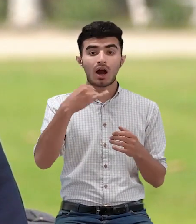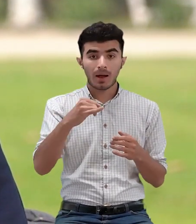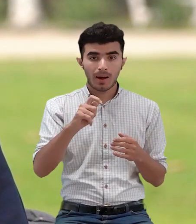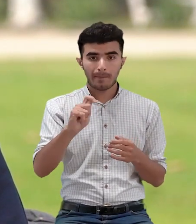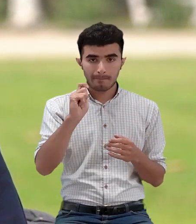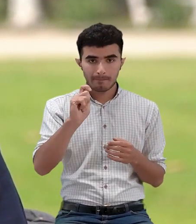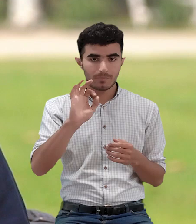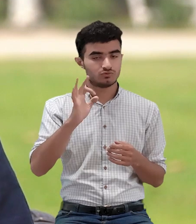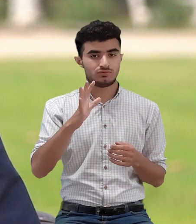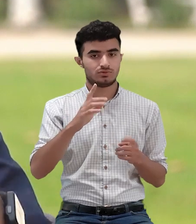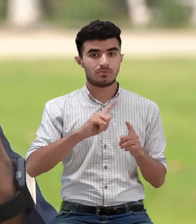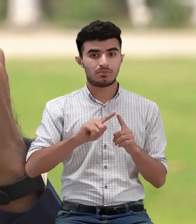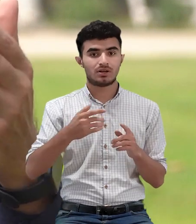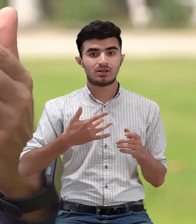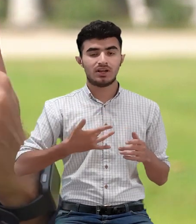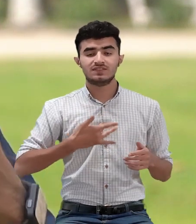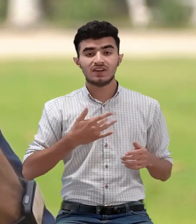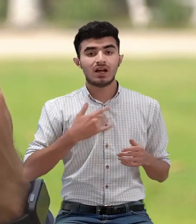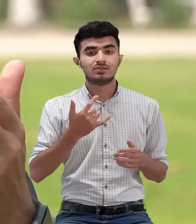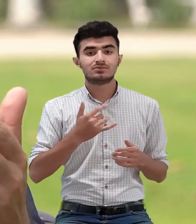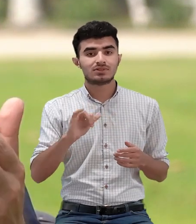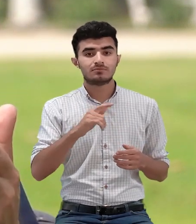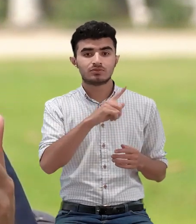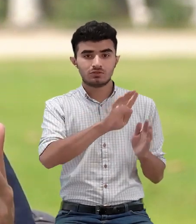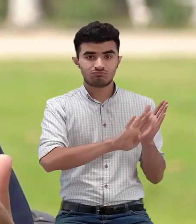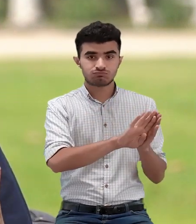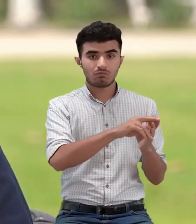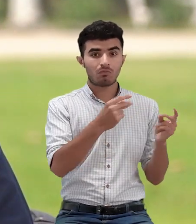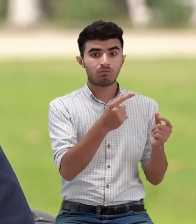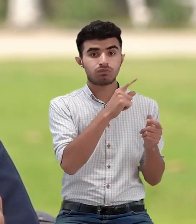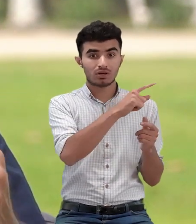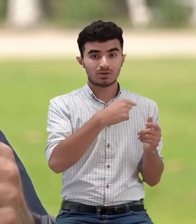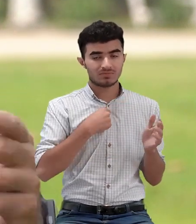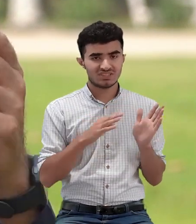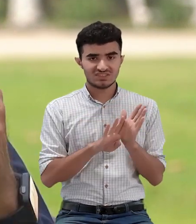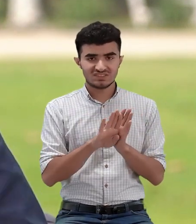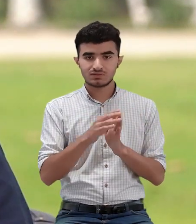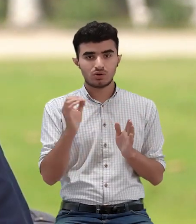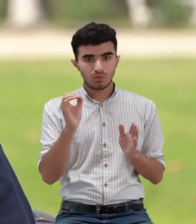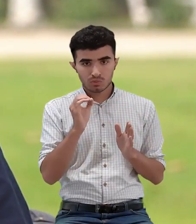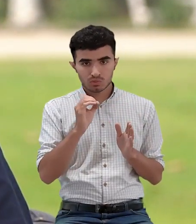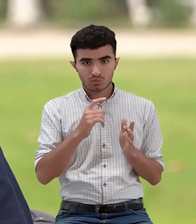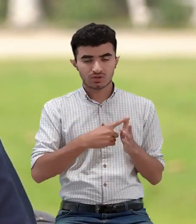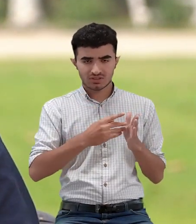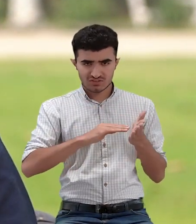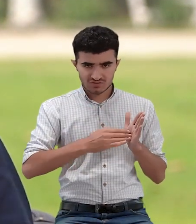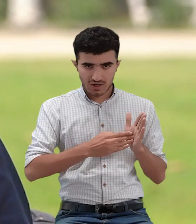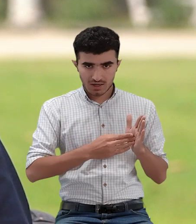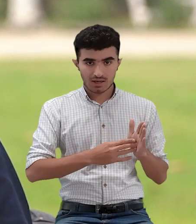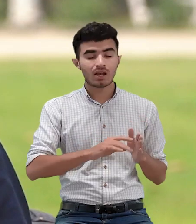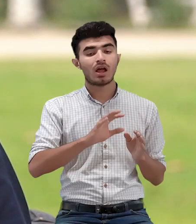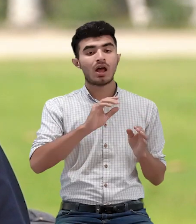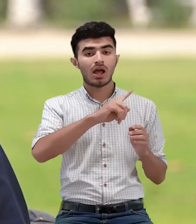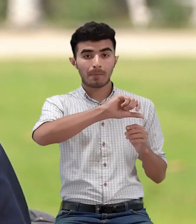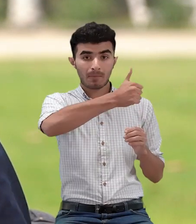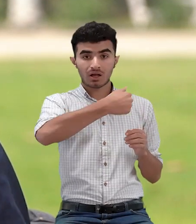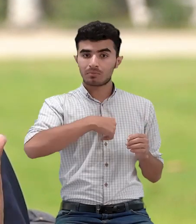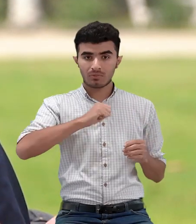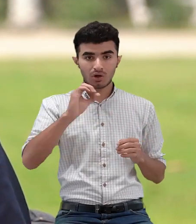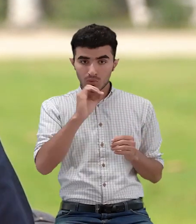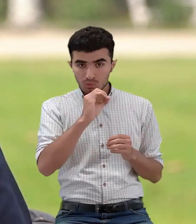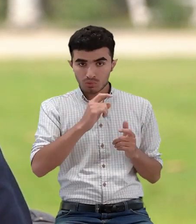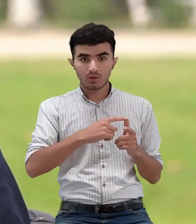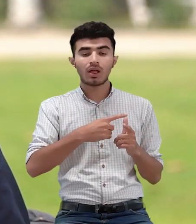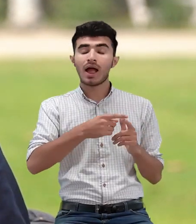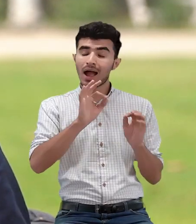जो जज्बा है हमारे पास कि मैं आपके साथ एक कंपटीशन सा मैं फ़ील करता हूँ कि आप मुझसे आगे निकल गए हैं, ये पॉजिटिव चीज़ ये अल्लाह